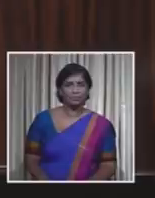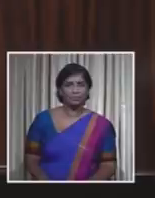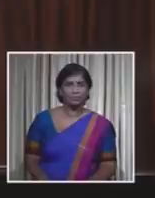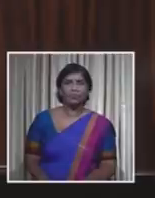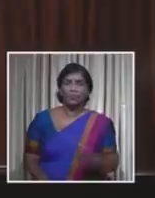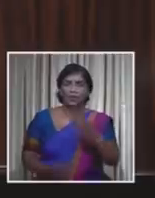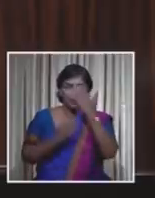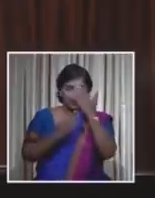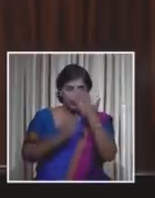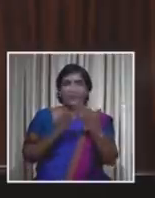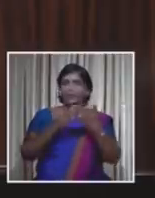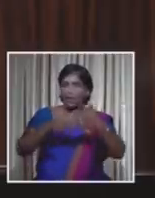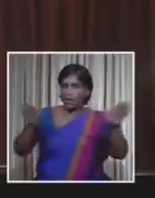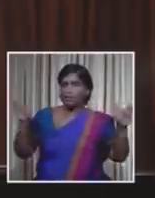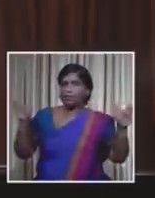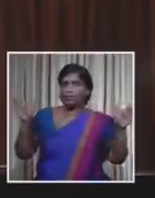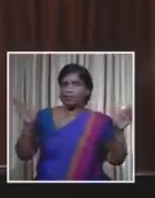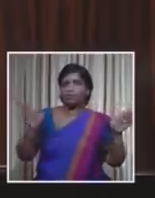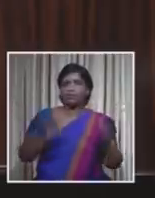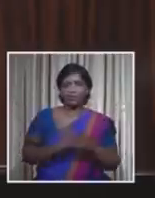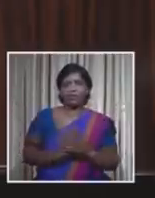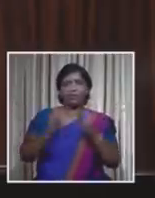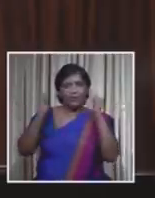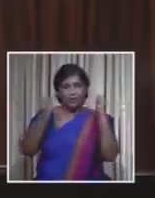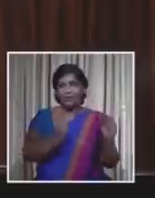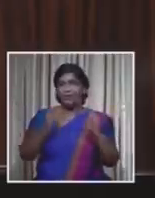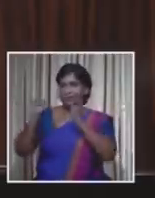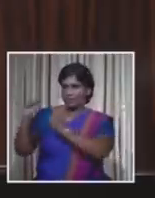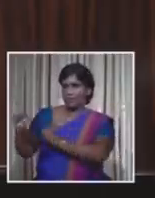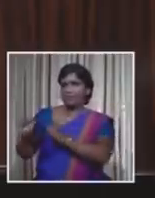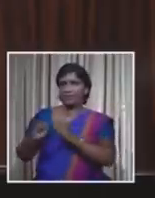කරුණාකරලා යන්න කරුණාකරලා මන්ත්‍රීවරුන් ඉඳ ගන්න